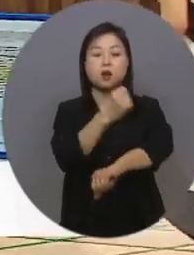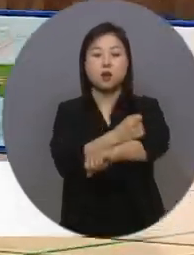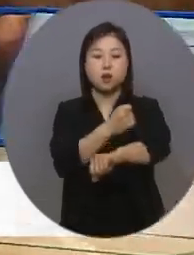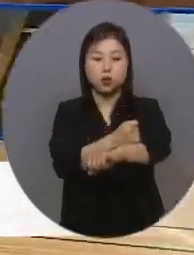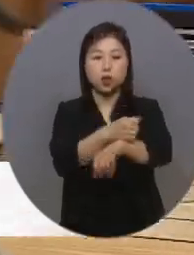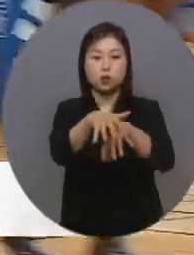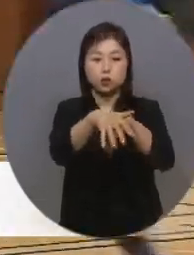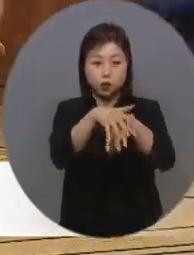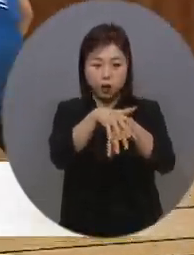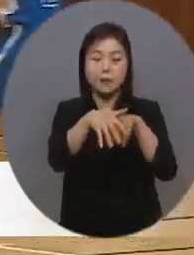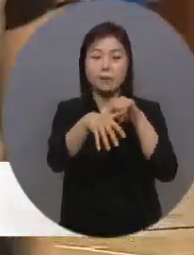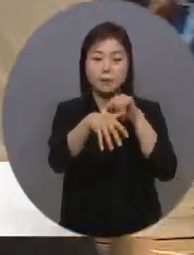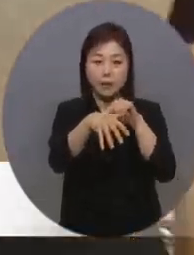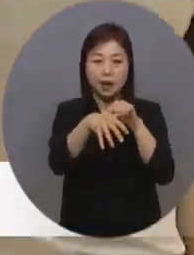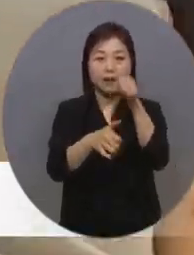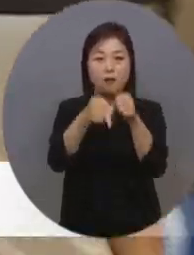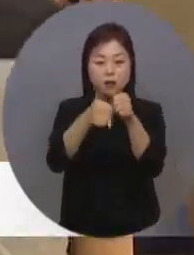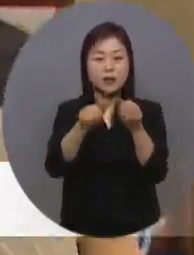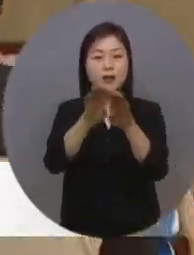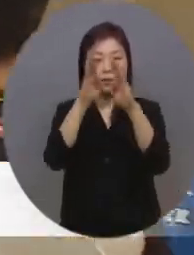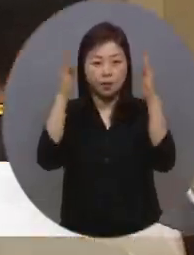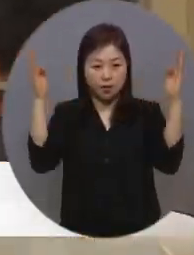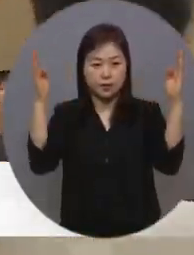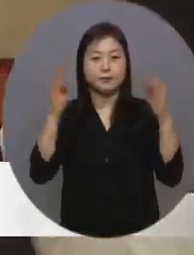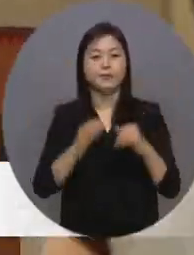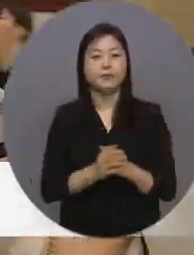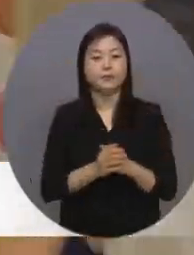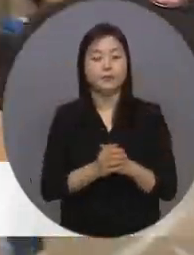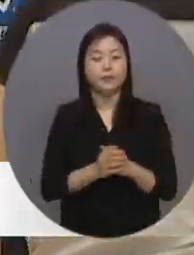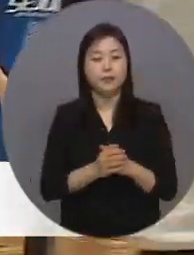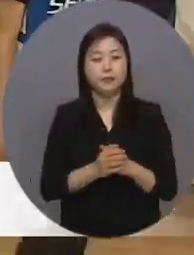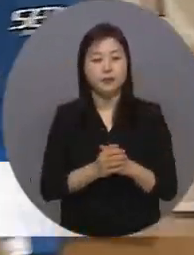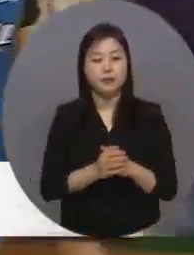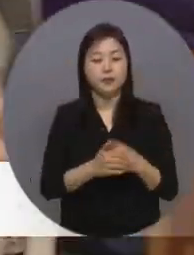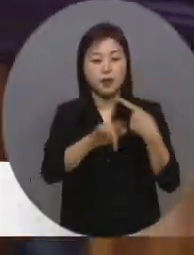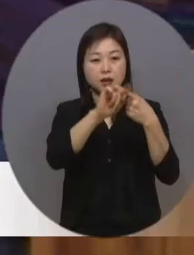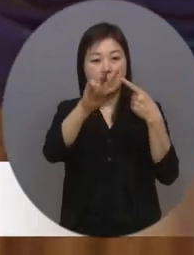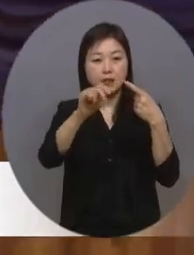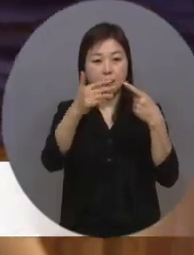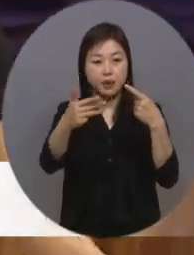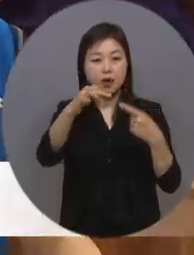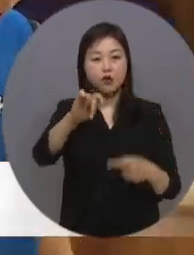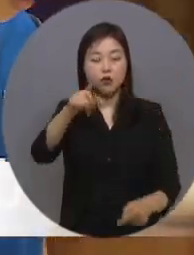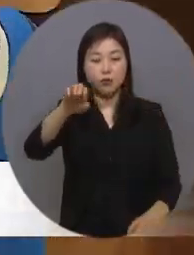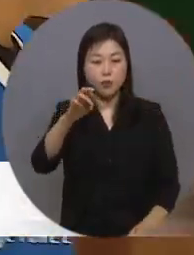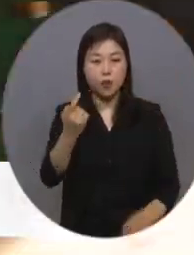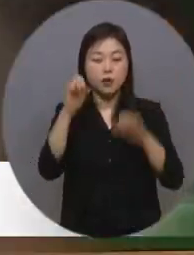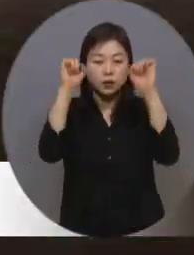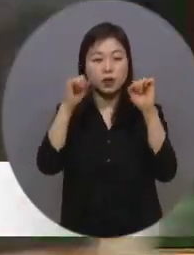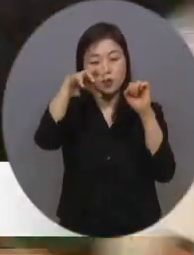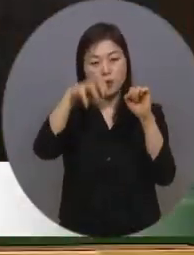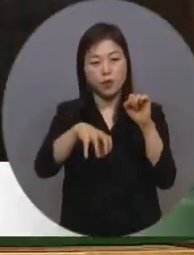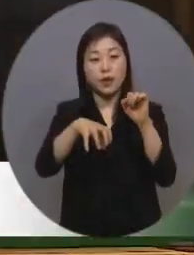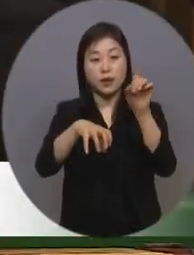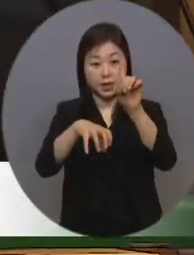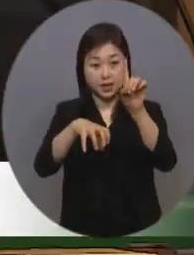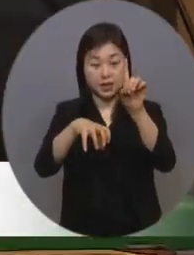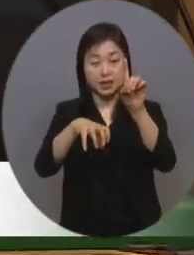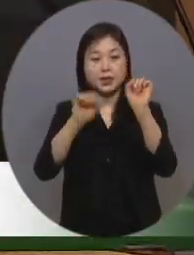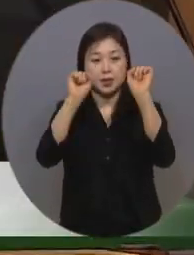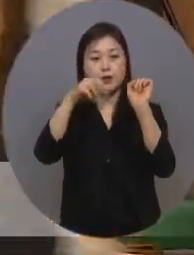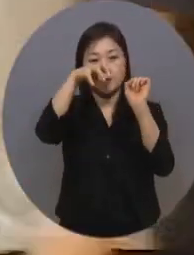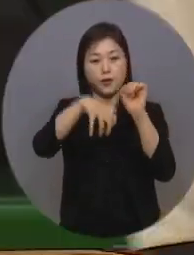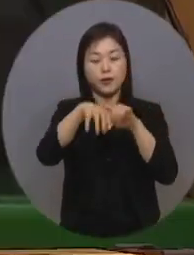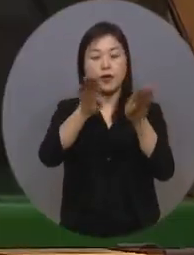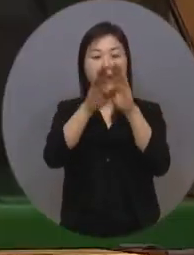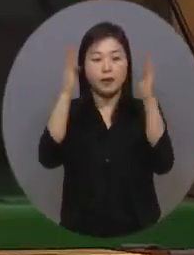대단치가 그 시작을 알렸습니다. 지난달 28일 군포시민체육광장 제1체육관에서 대회의 시작을 알리는